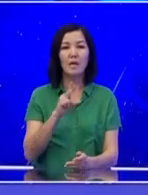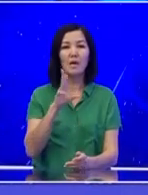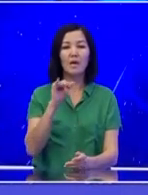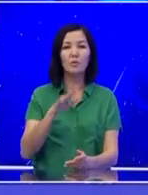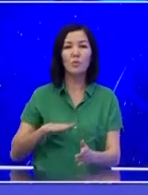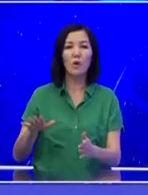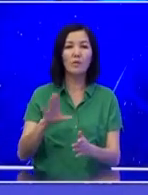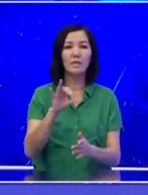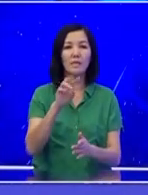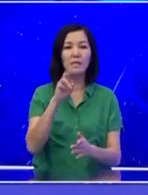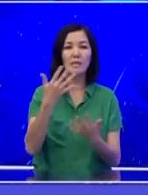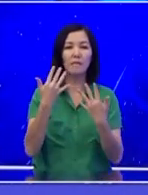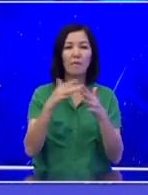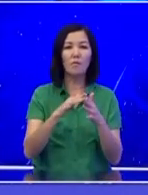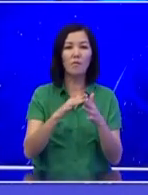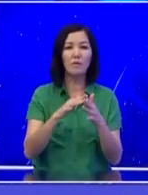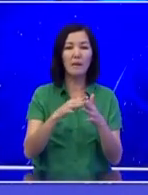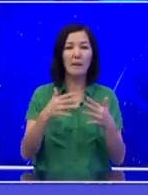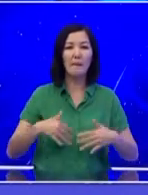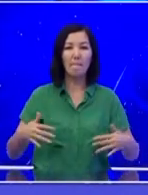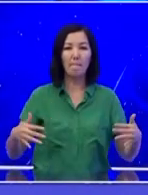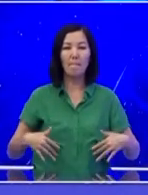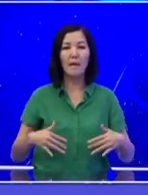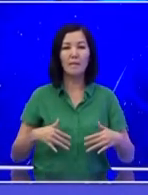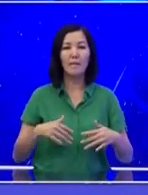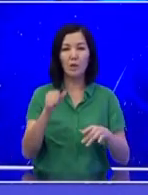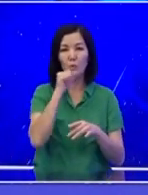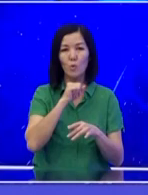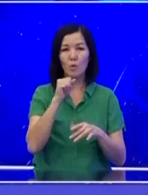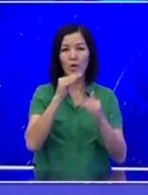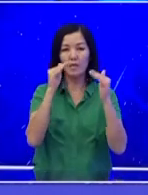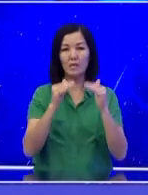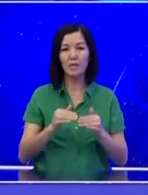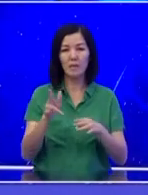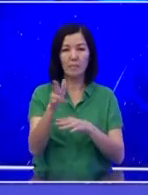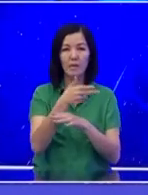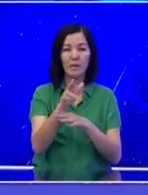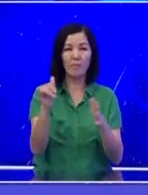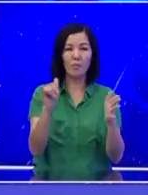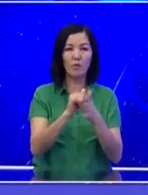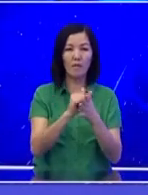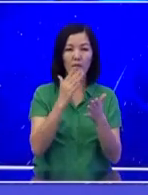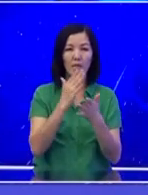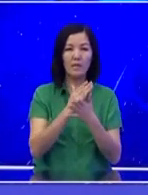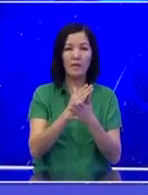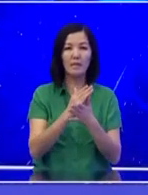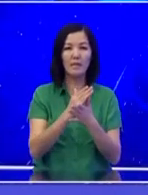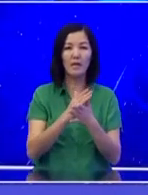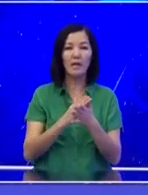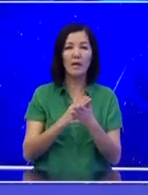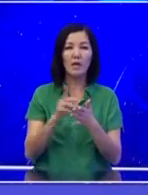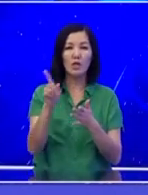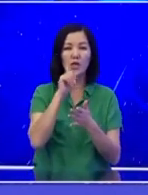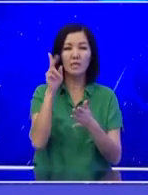Ақсу аудандағы Сырттанов ауылында мал ұрлығы тиылды. Бұл елді мекенде бейнебақылау камерасы орнатылған. Сонымен қатар аумақ